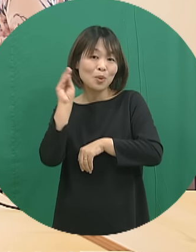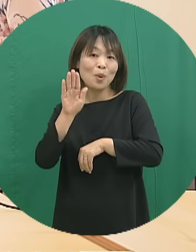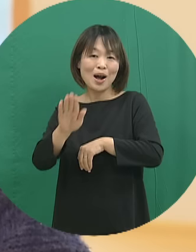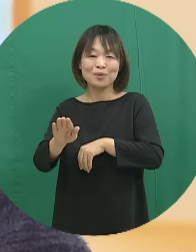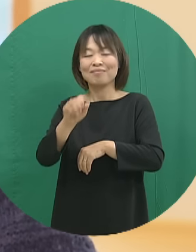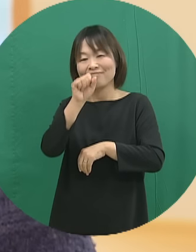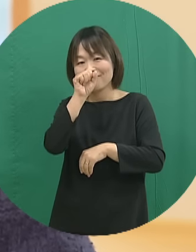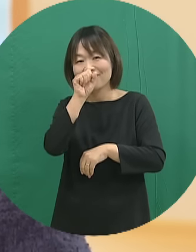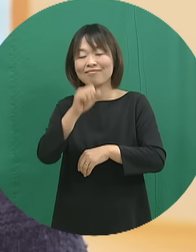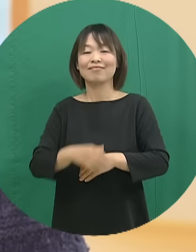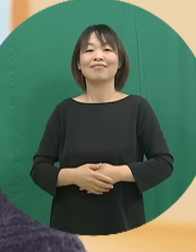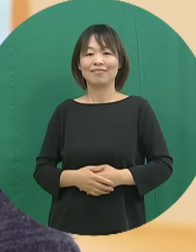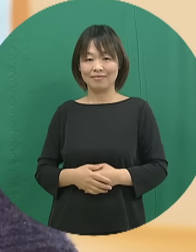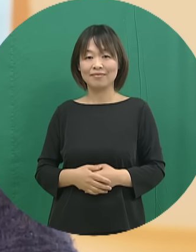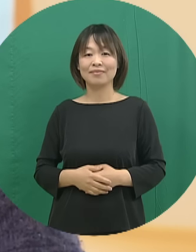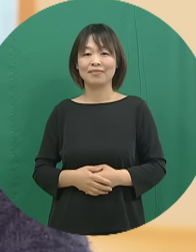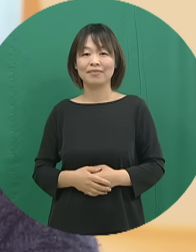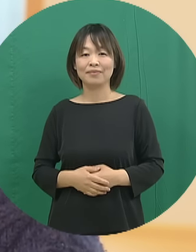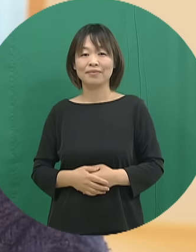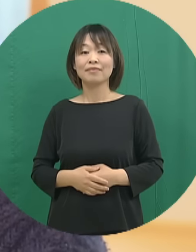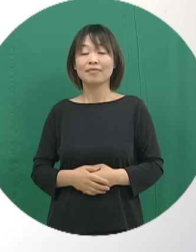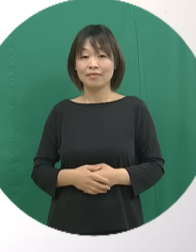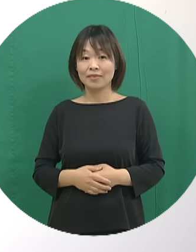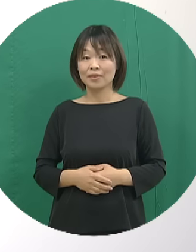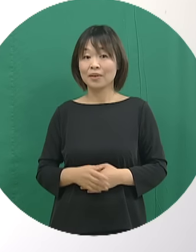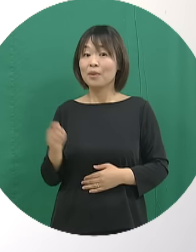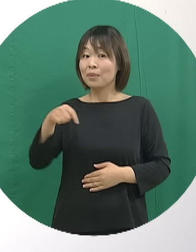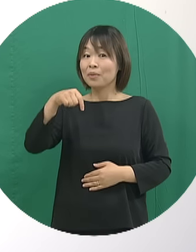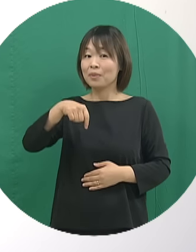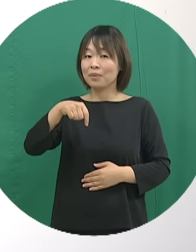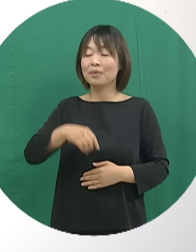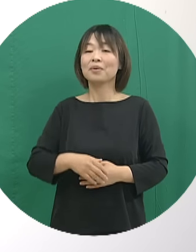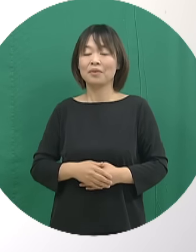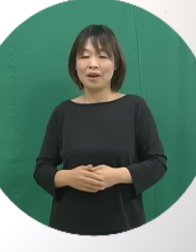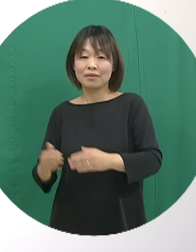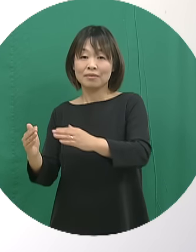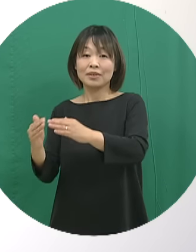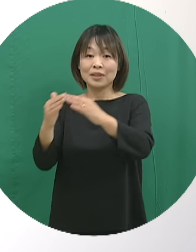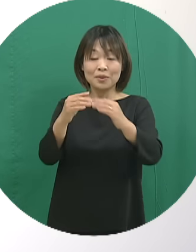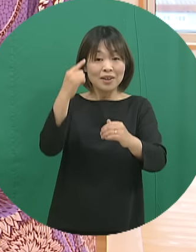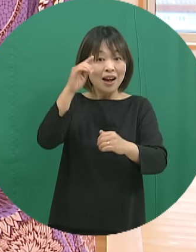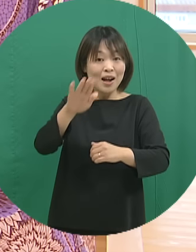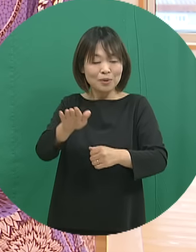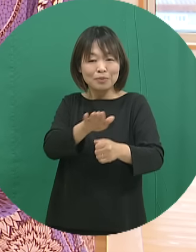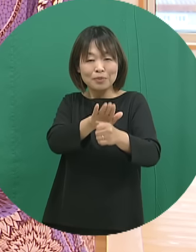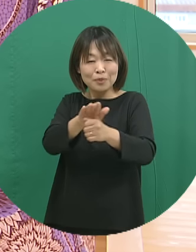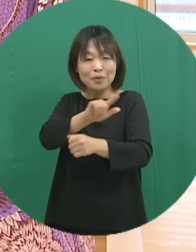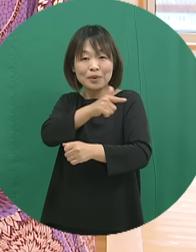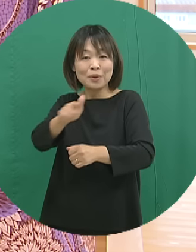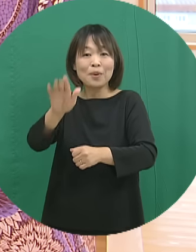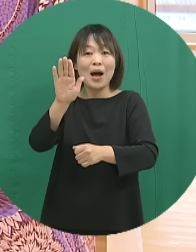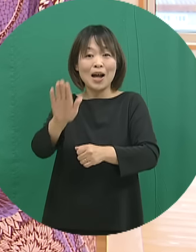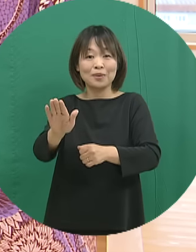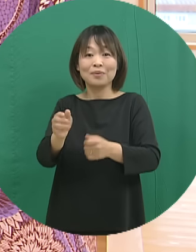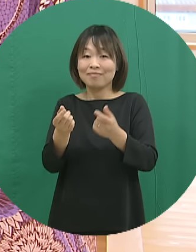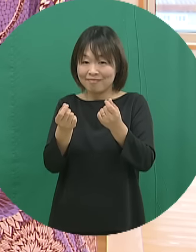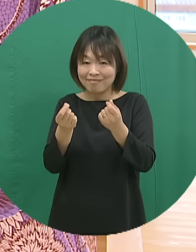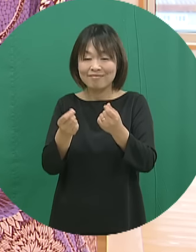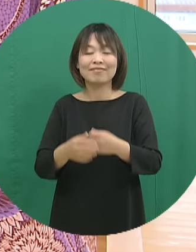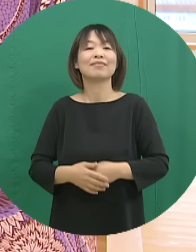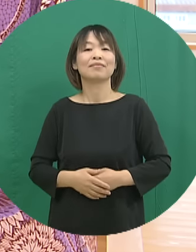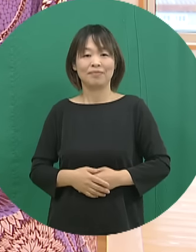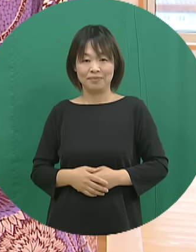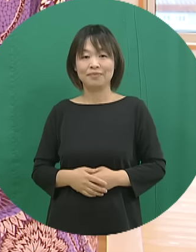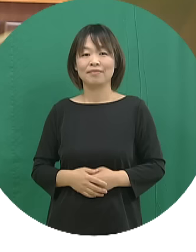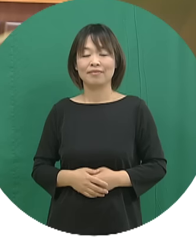で、いい場所です。 ここ南予サインは南予への移住を支援するさまざまな事業も行われているん